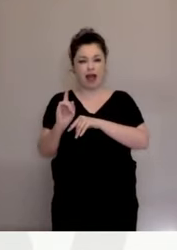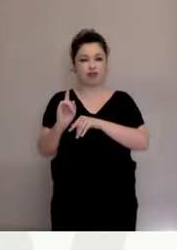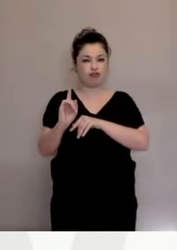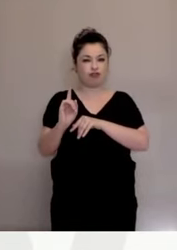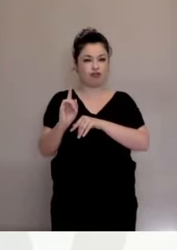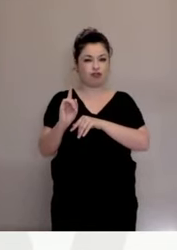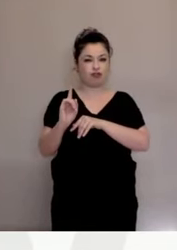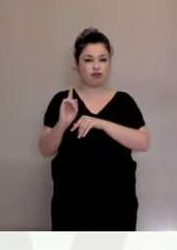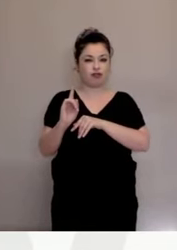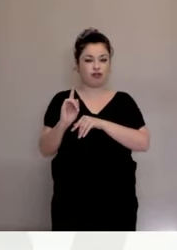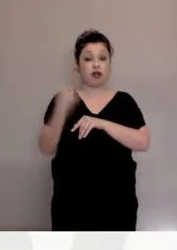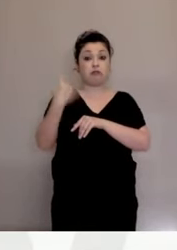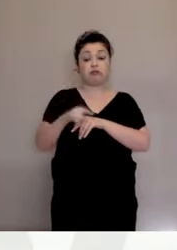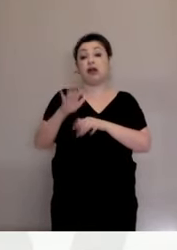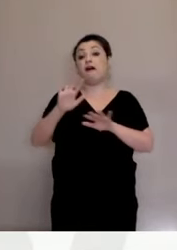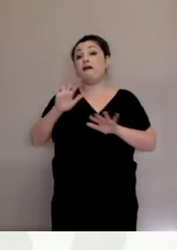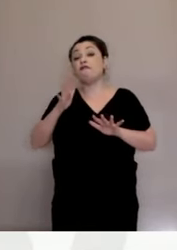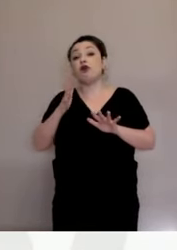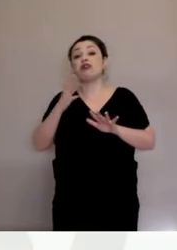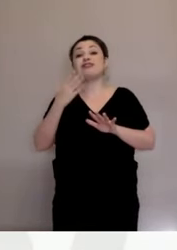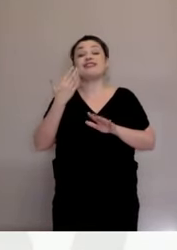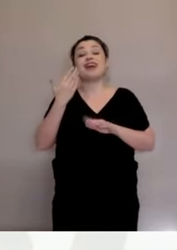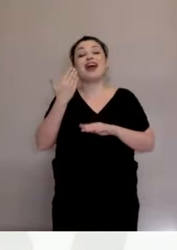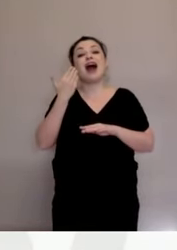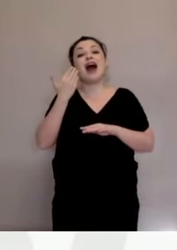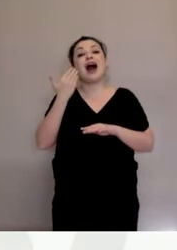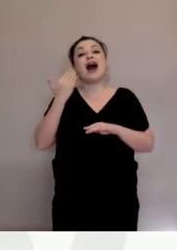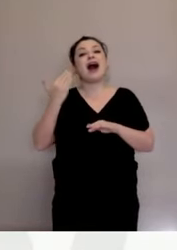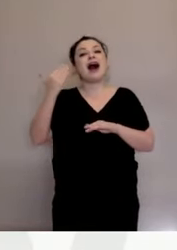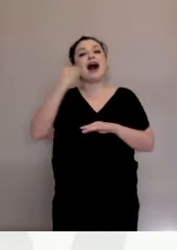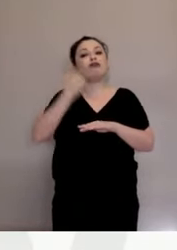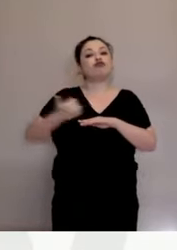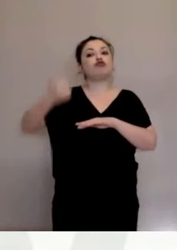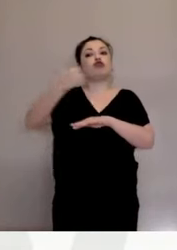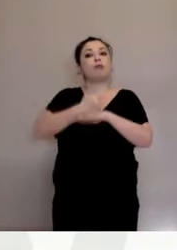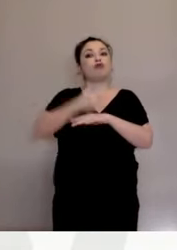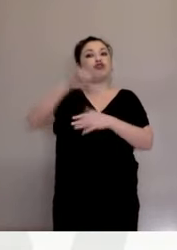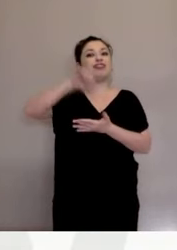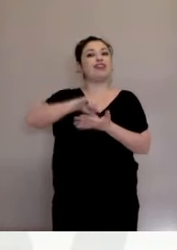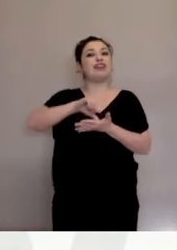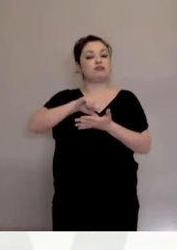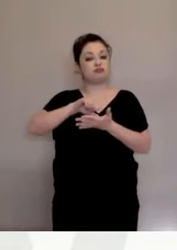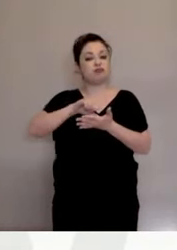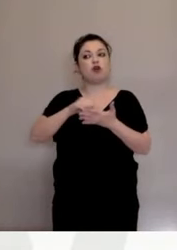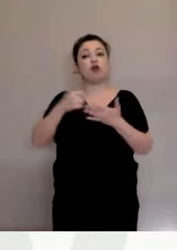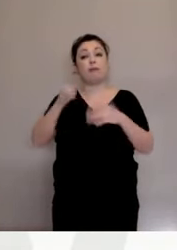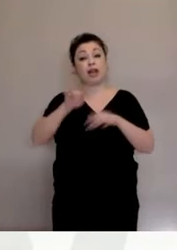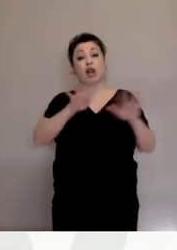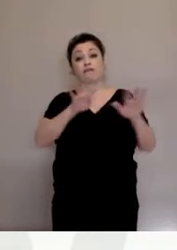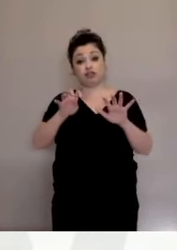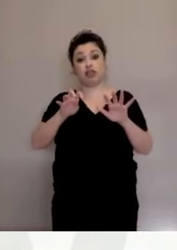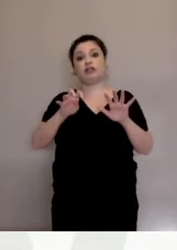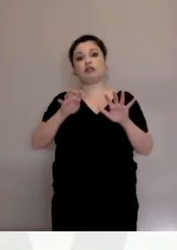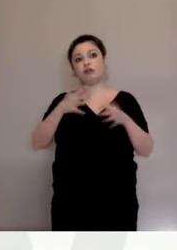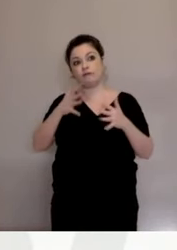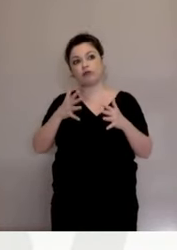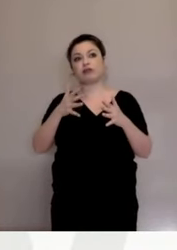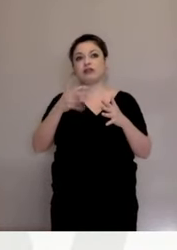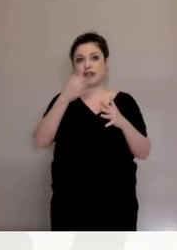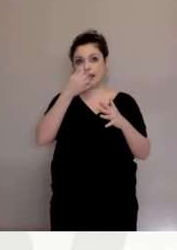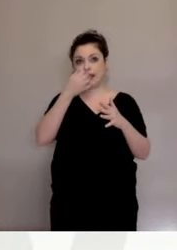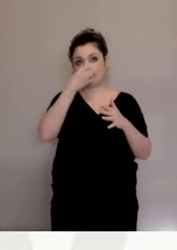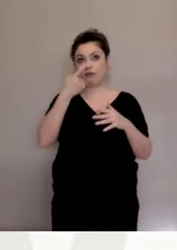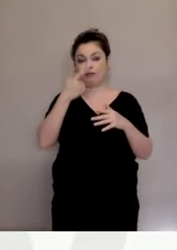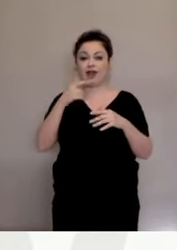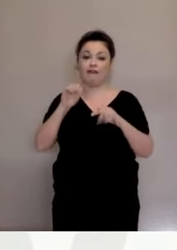forse l'antropologia, l'antropocentrismo che ancora nel Novecento ha segnato la